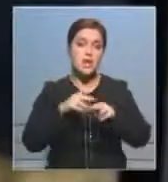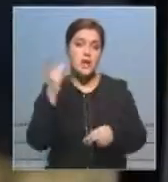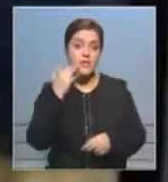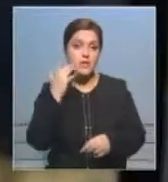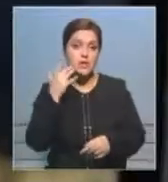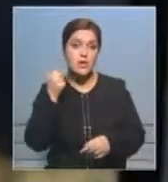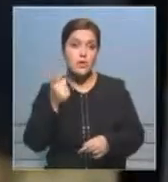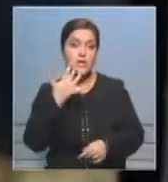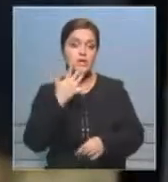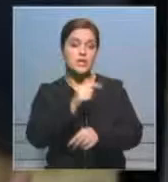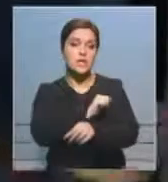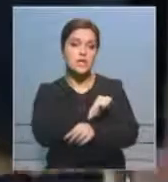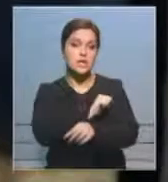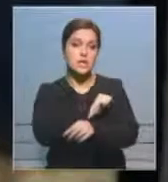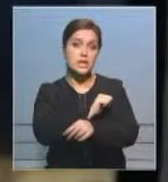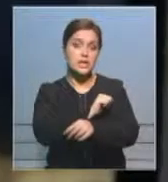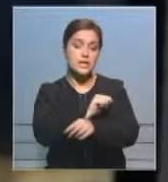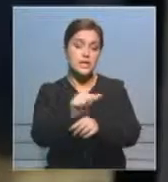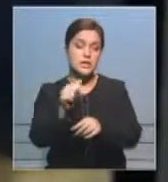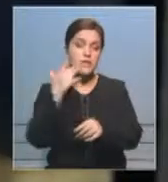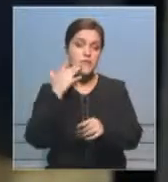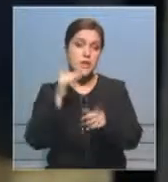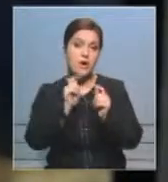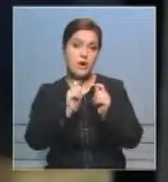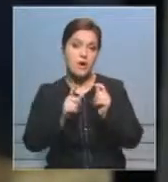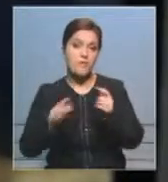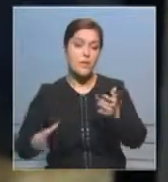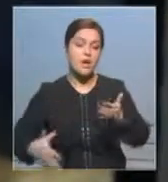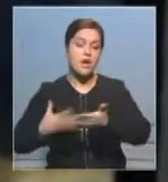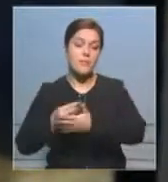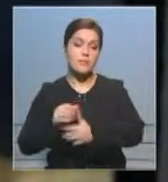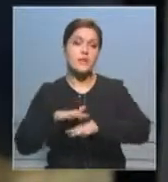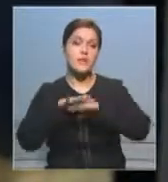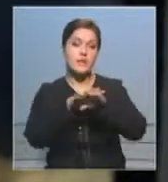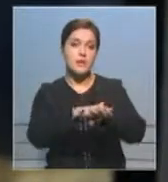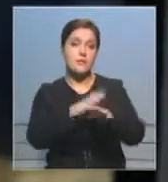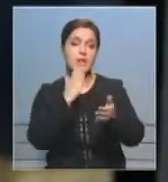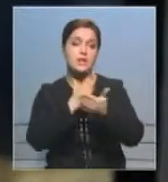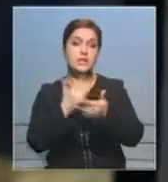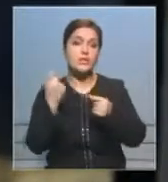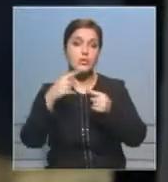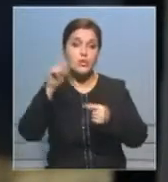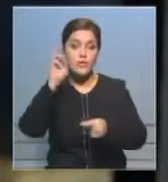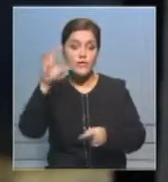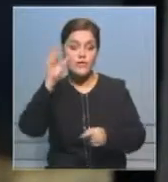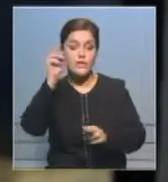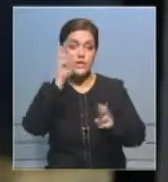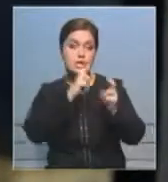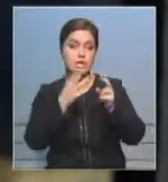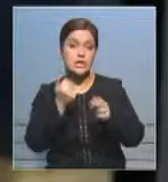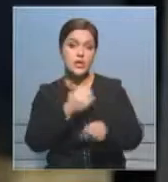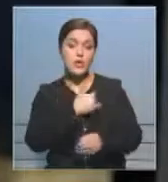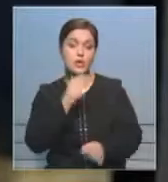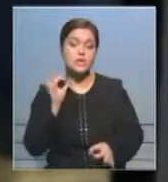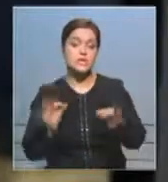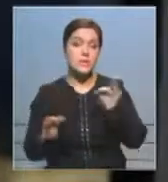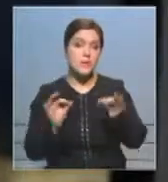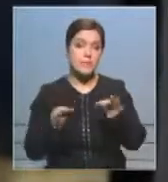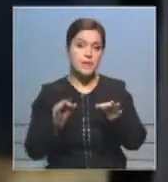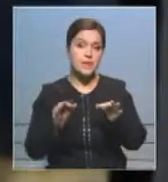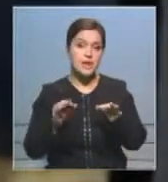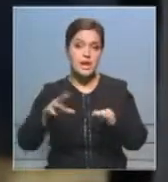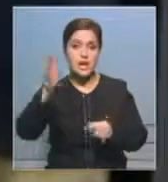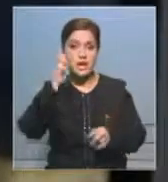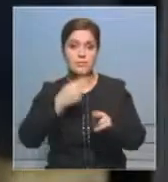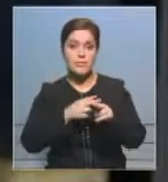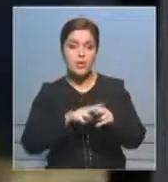клиенты тоже делает инвестиции с одной стороны в другую страну и все и что что люди хотят стабильны в страну но казахстана